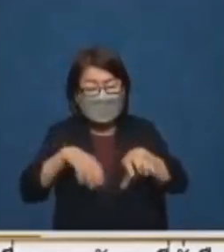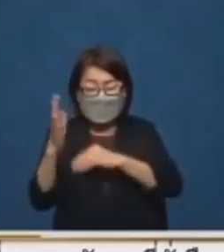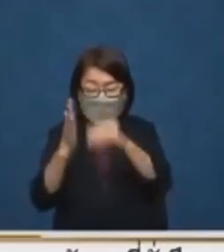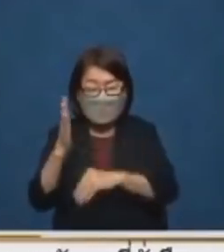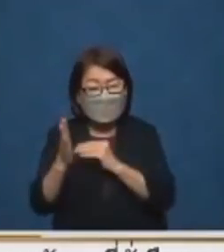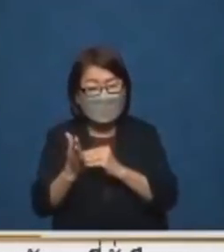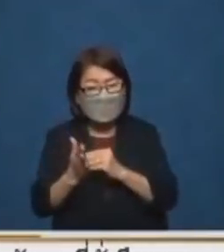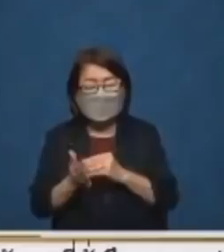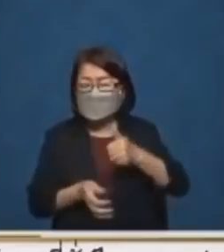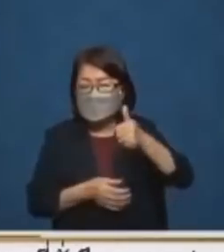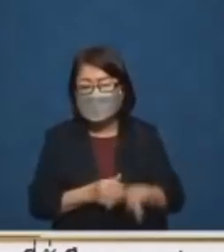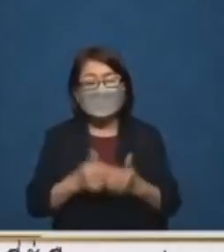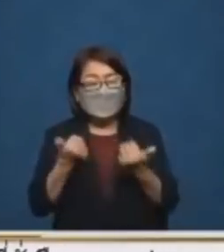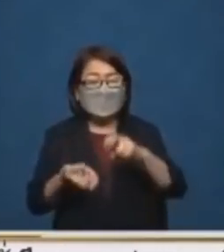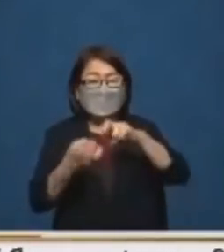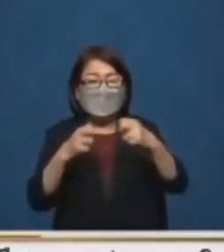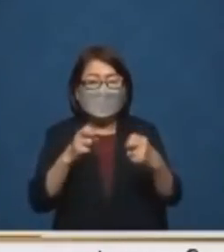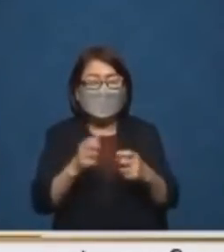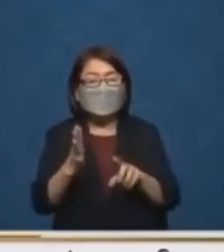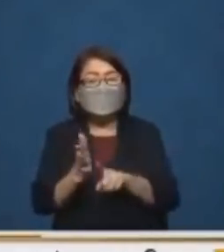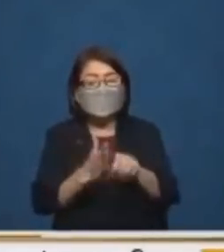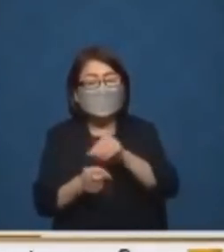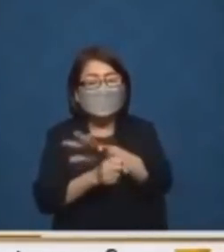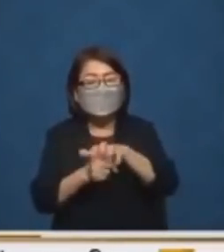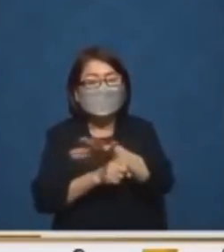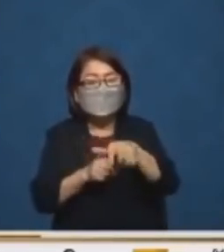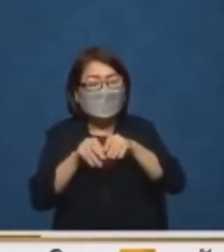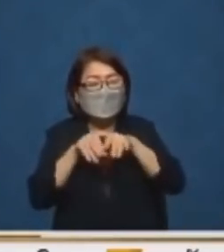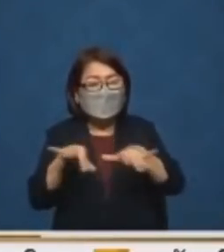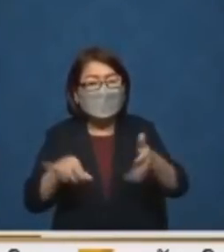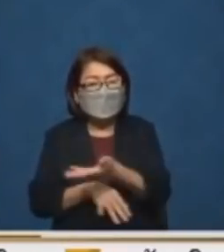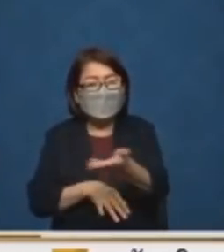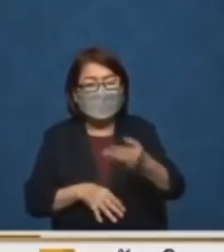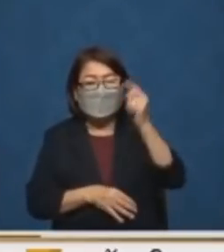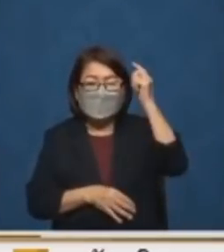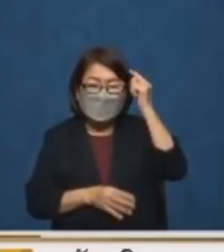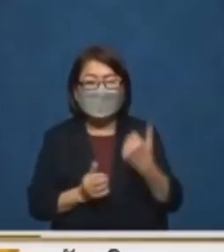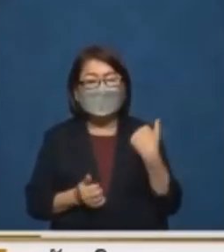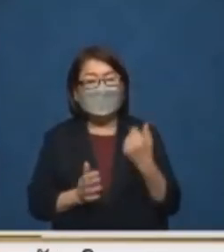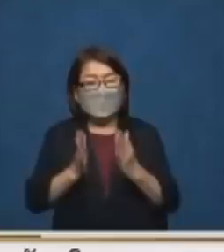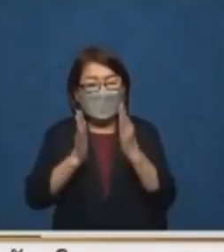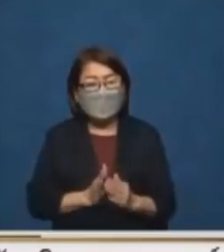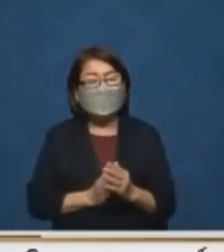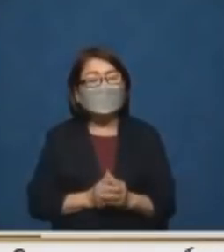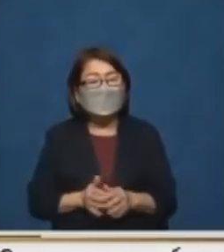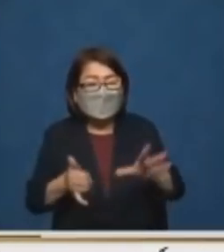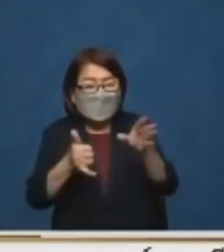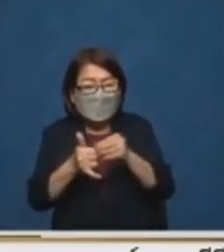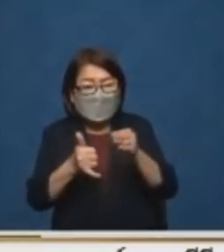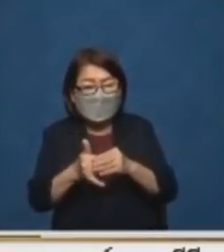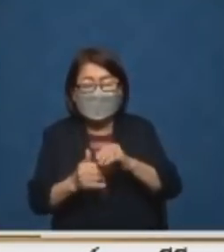ศนะการวิก Again, COVID ในวันนี้เป็ที่ทาบกัดีว่ามียอดผู้ป่วยสะสมสูงถึนาวัที่ 31